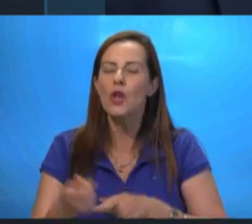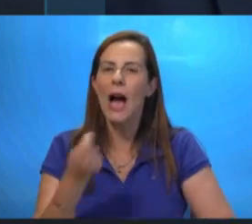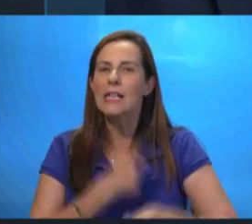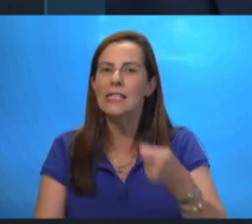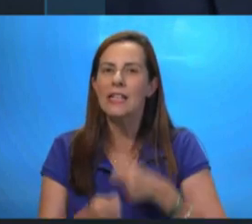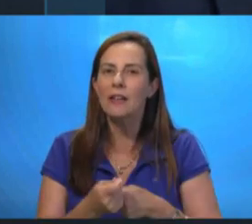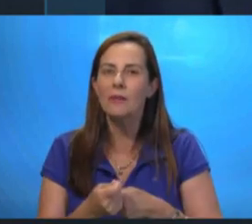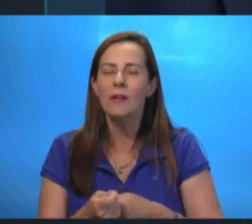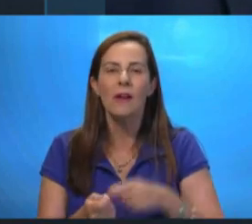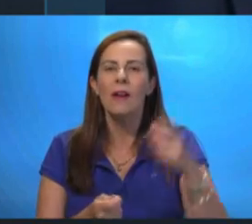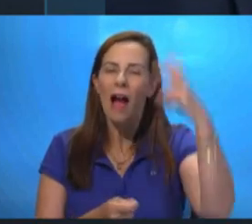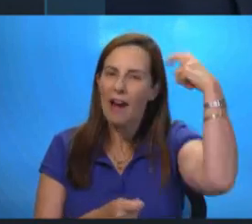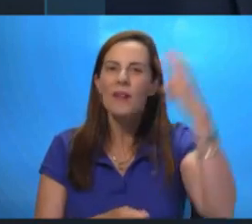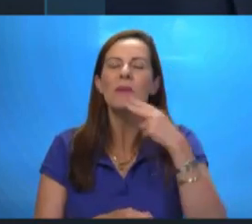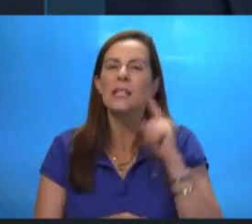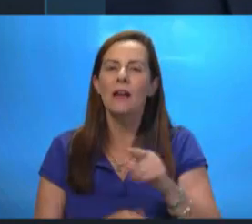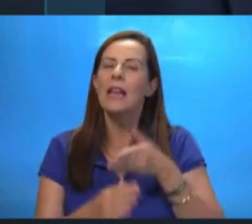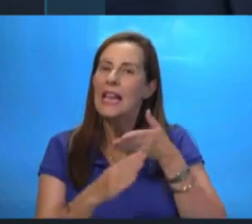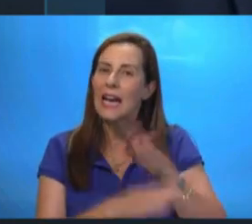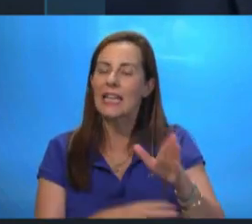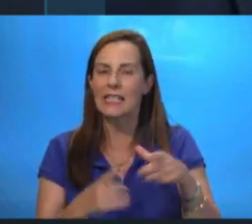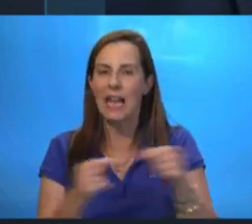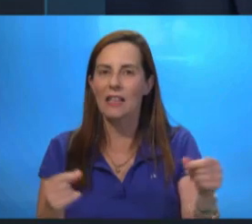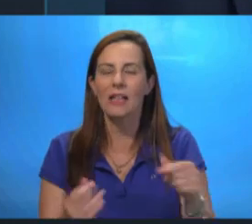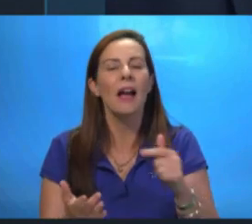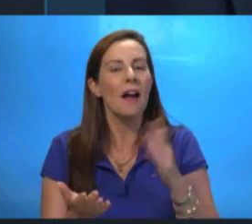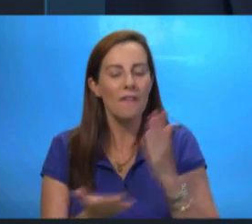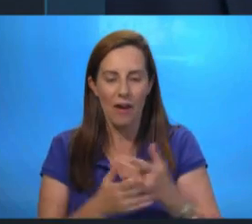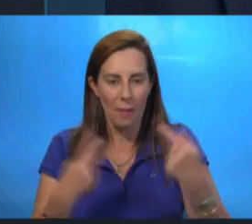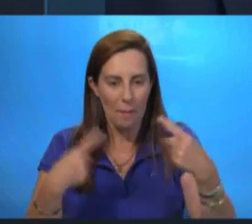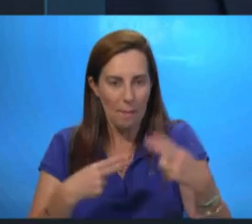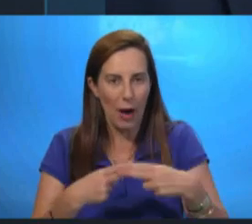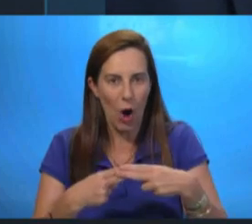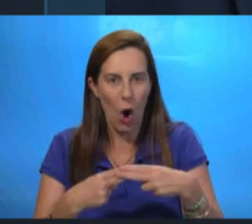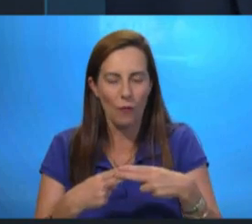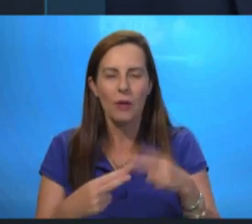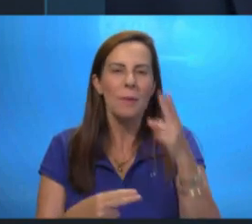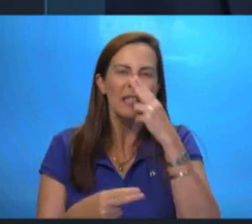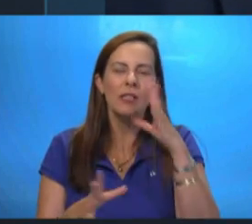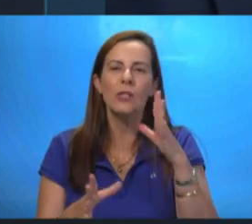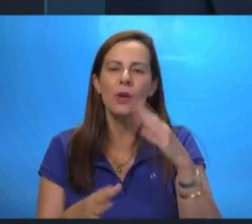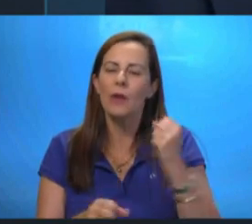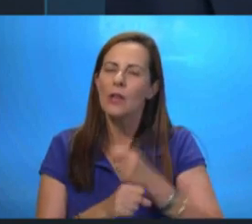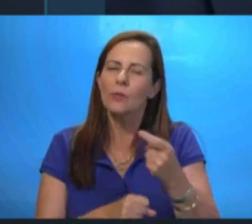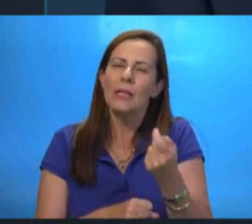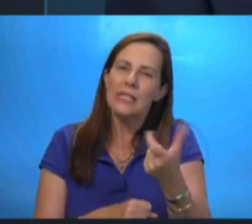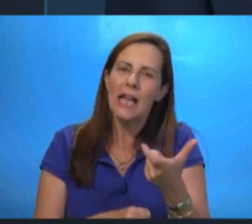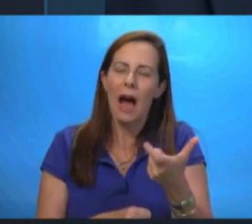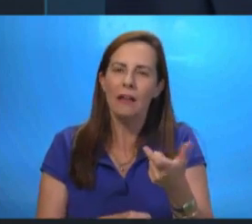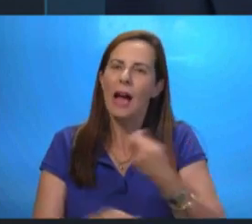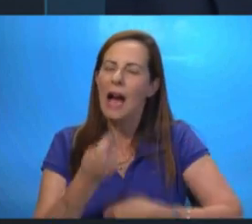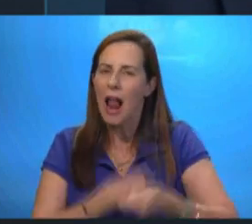ערבים ישראלים להיכנס לעזה כנראה כבר בימים הקרובים. בניסיון להניע שם קצת את